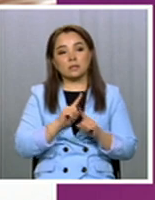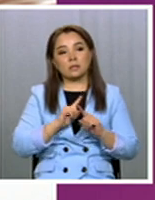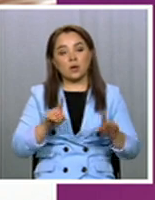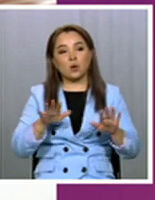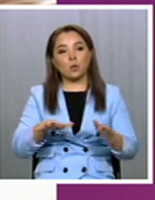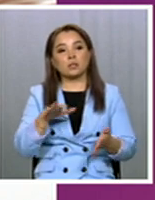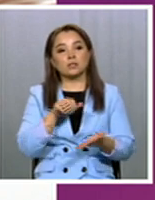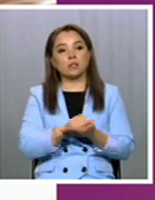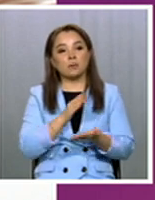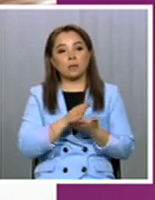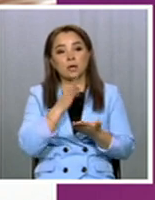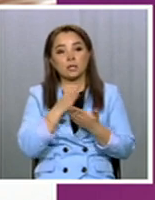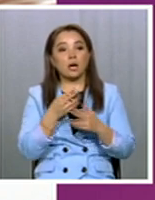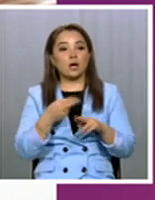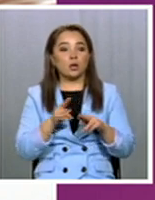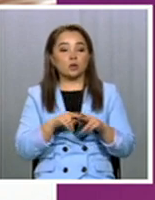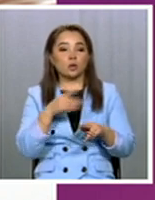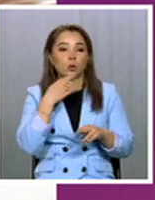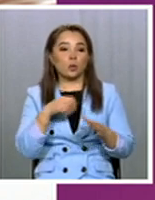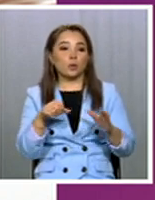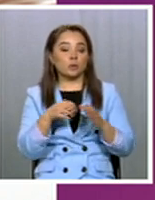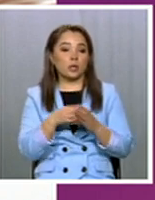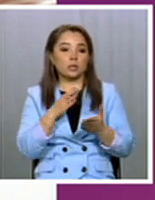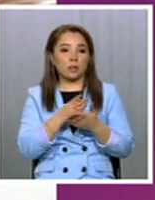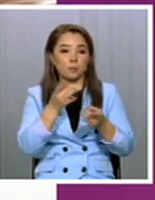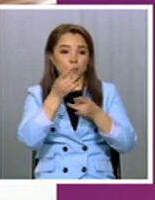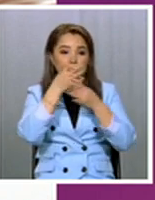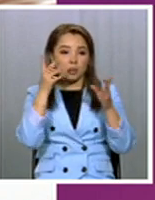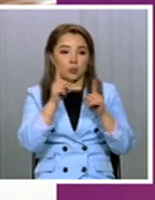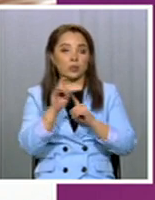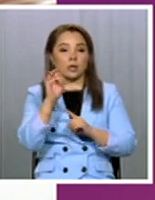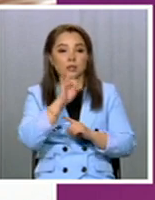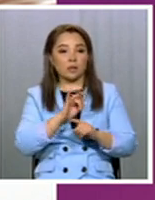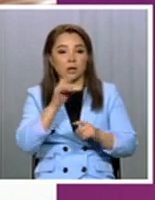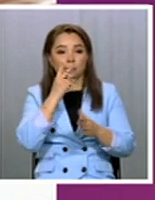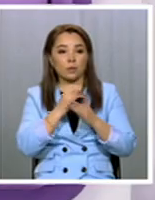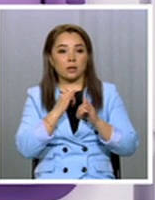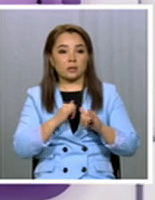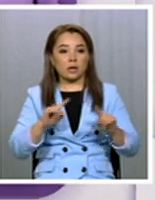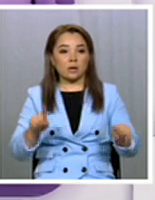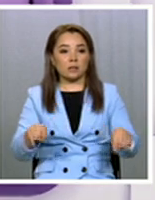алды. Олар ұлттық мәдениет тарихының жаңа тарауын ашты.